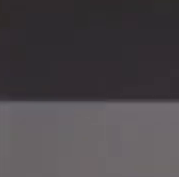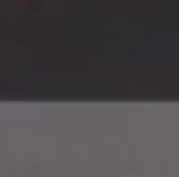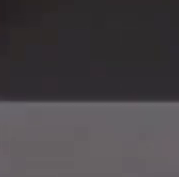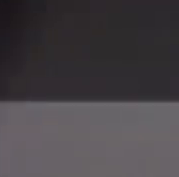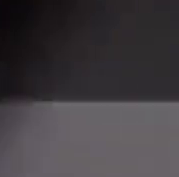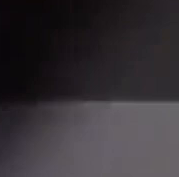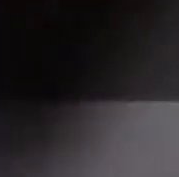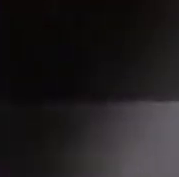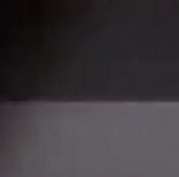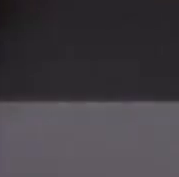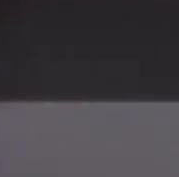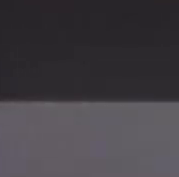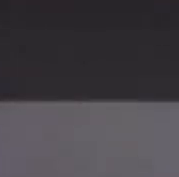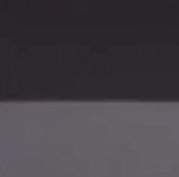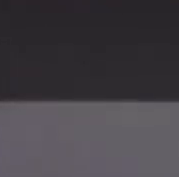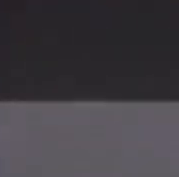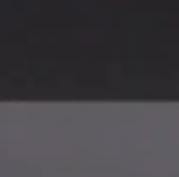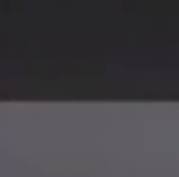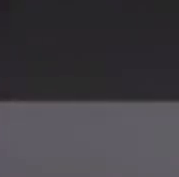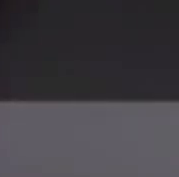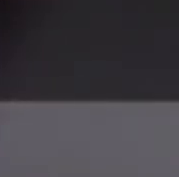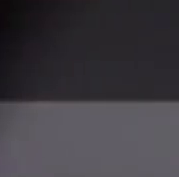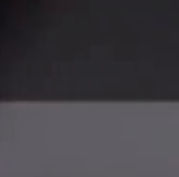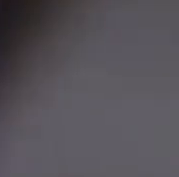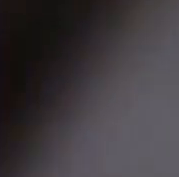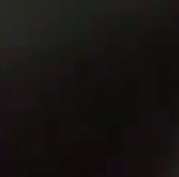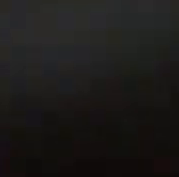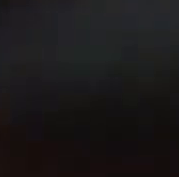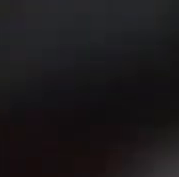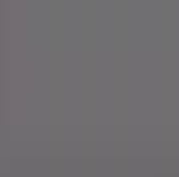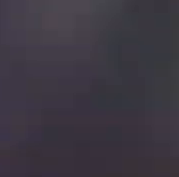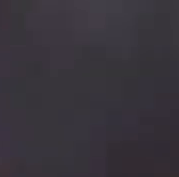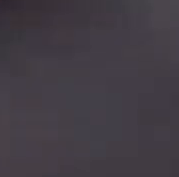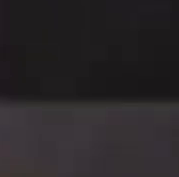Ha? Hindi kayo nag-ano ha? Mga bastos kayo!